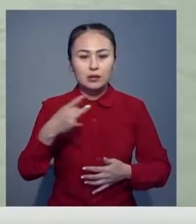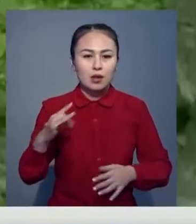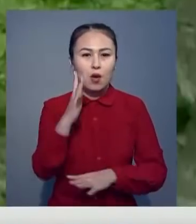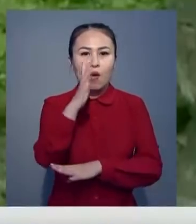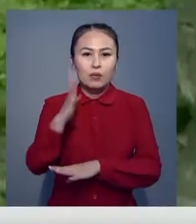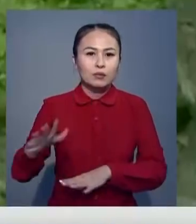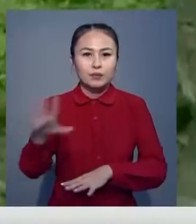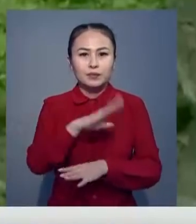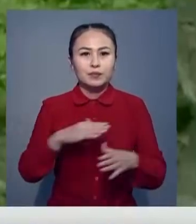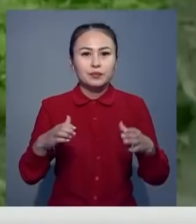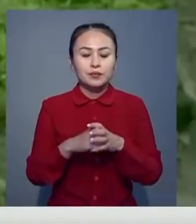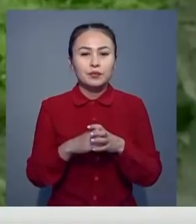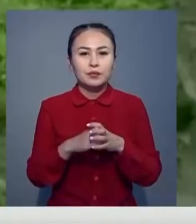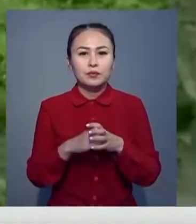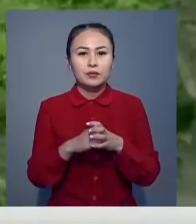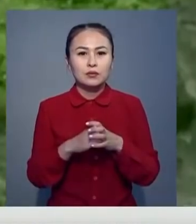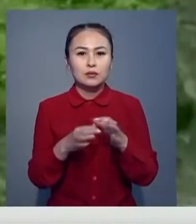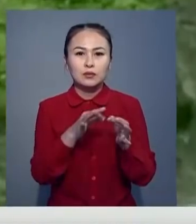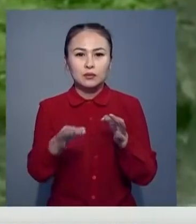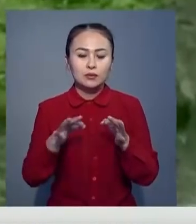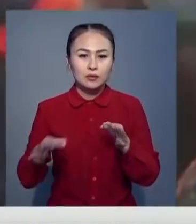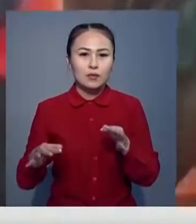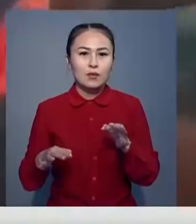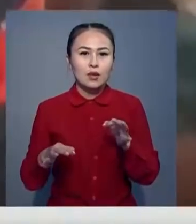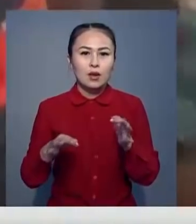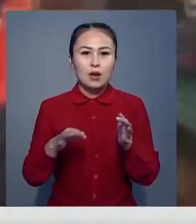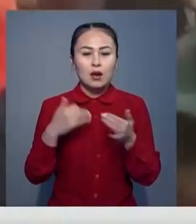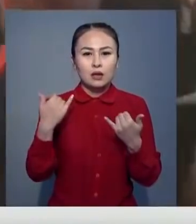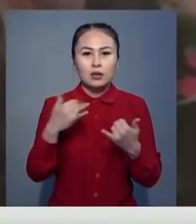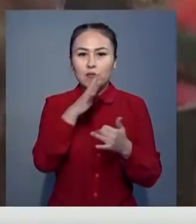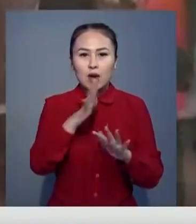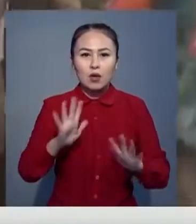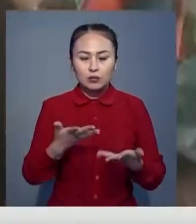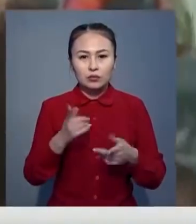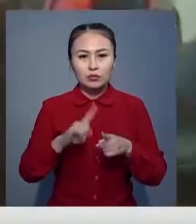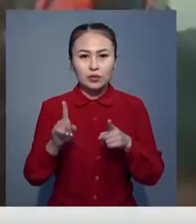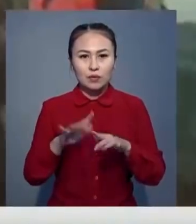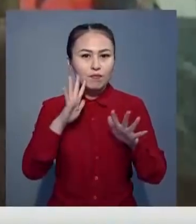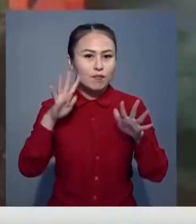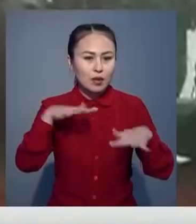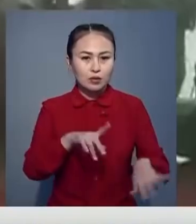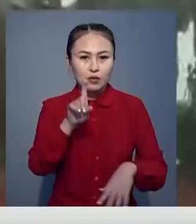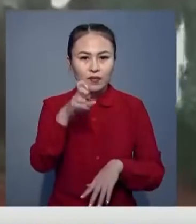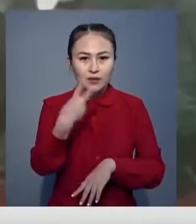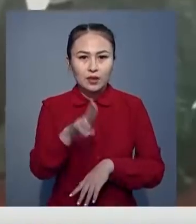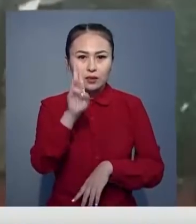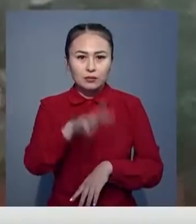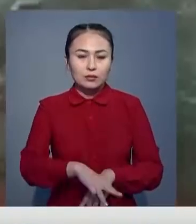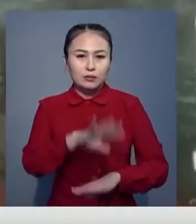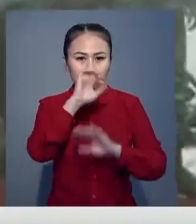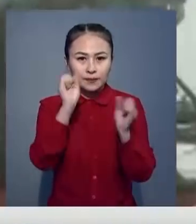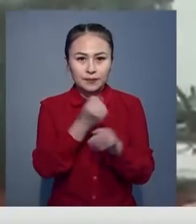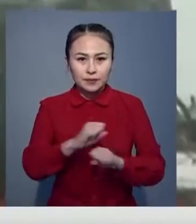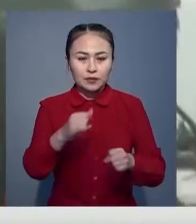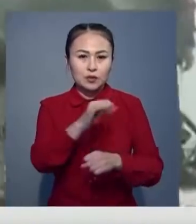орналасқан Сундарбан аймағында басып өтеді деген болжам бар. Қазір алапат дауыл мұхитта сағатына 120 шақырым